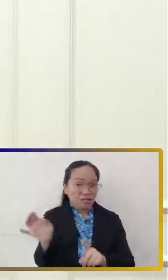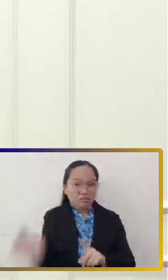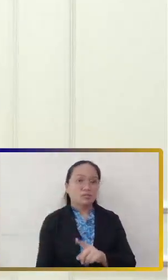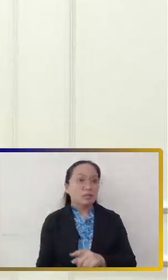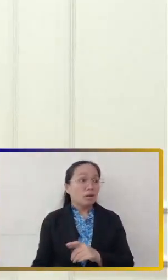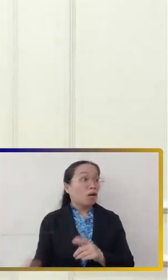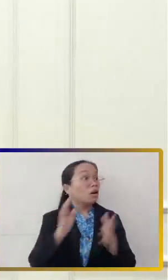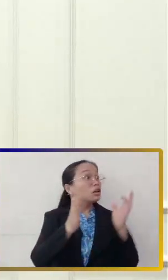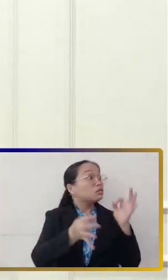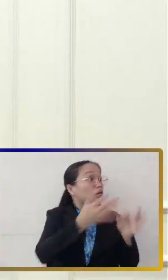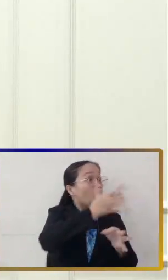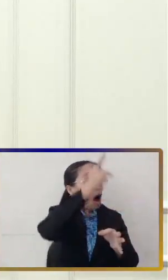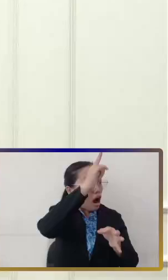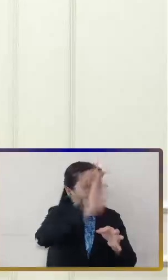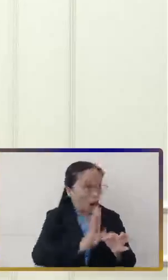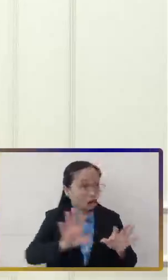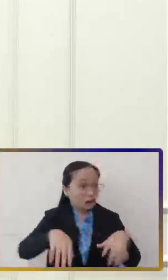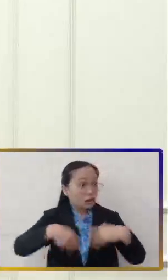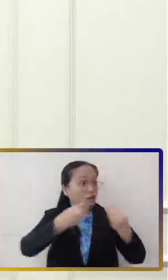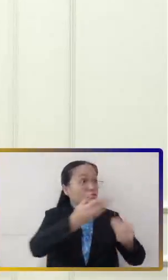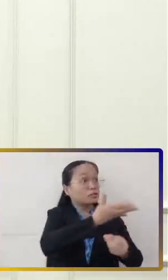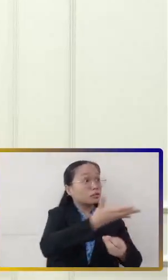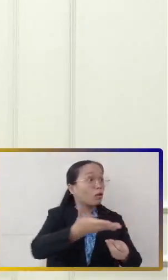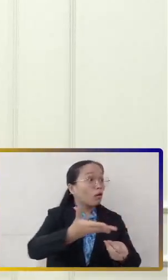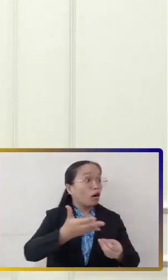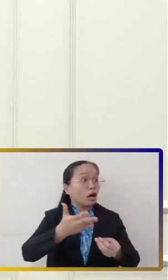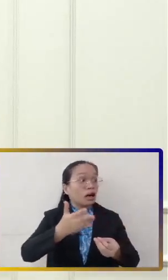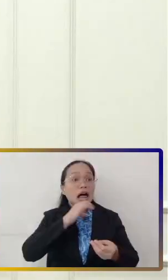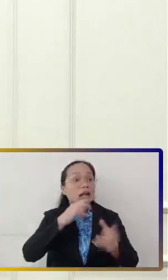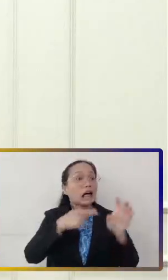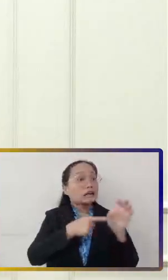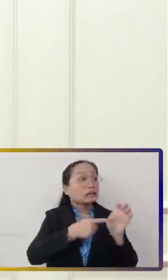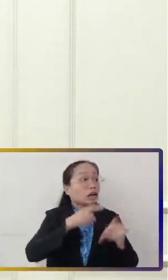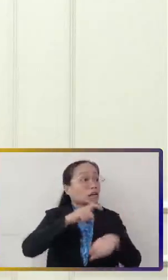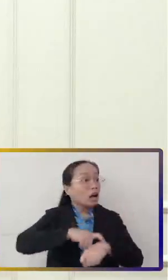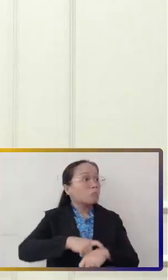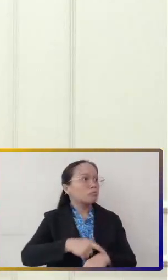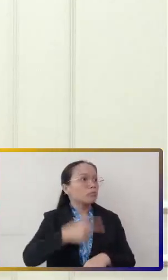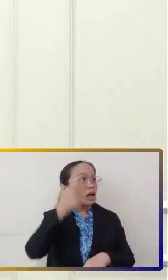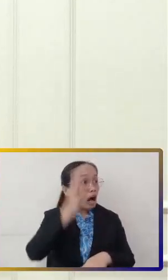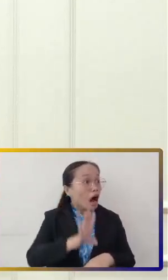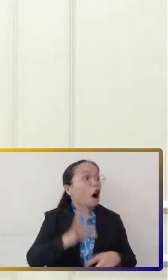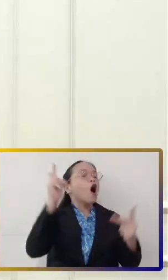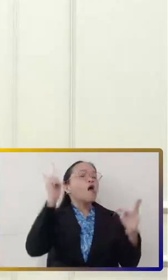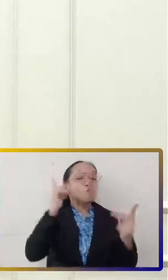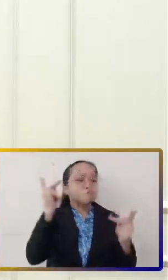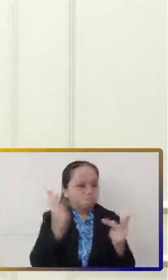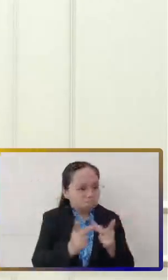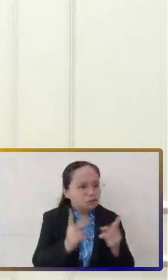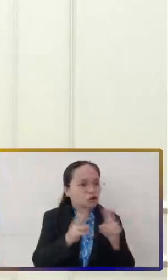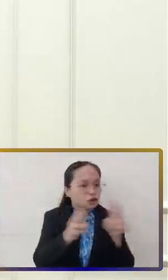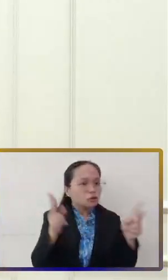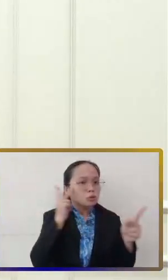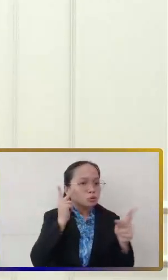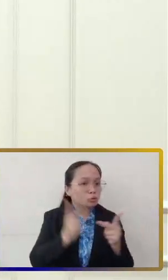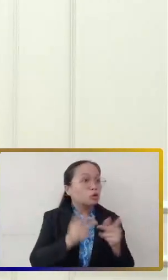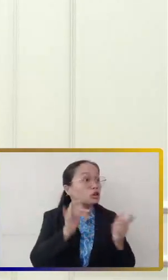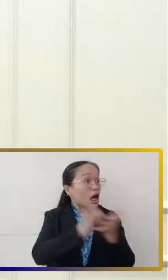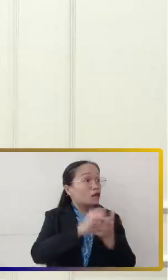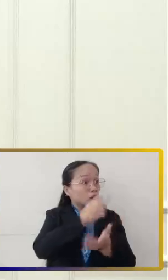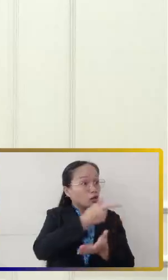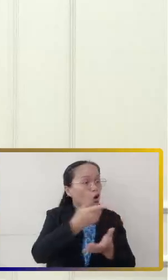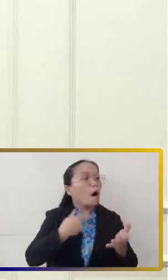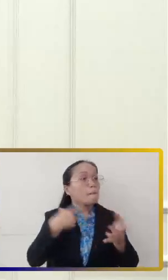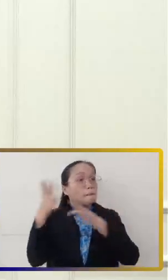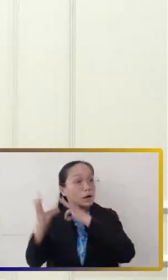I mean, ang binibigay sa atin ng Diyos ay hindi ekstrang oras ng Diyos. Intendedly, He separated Himself just to